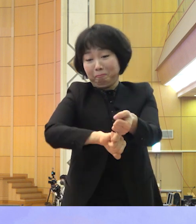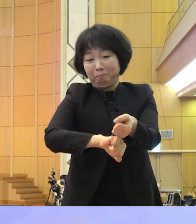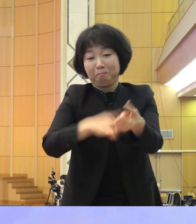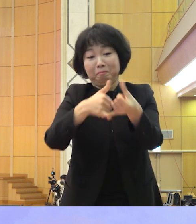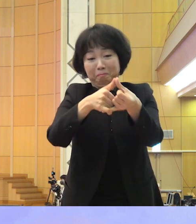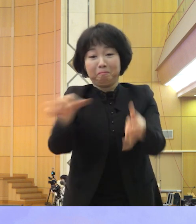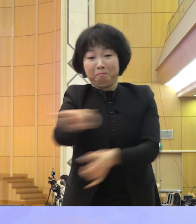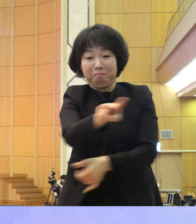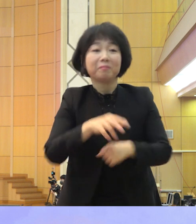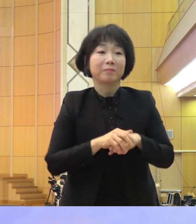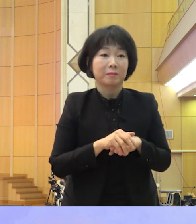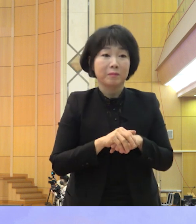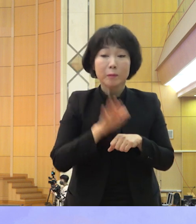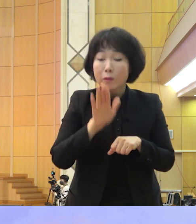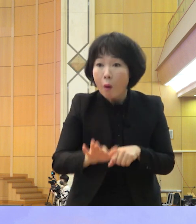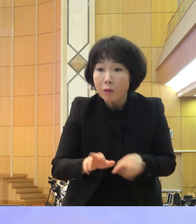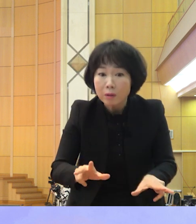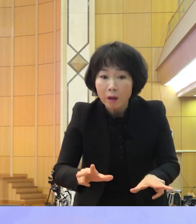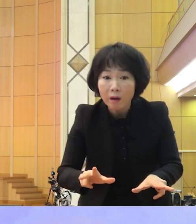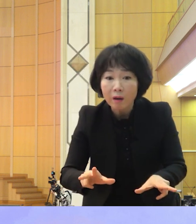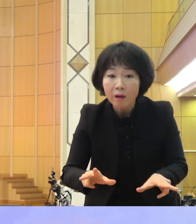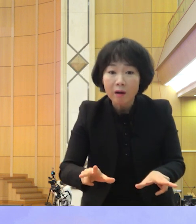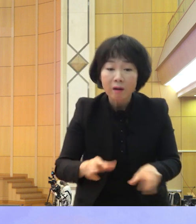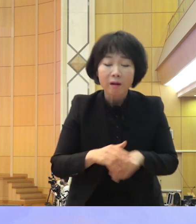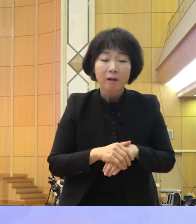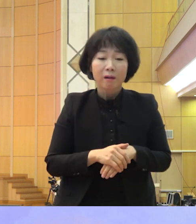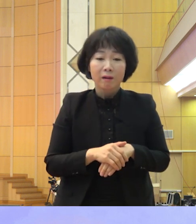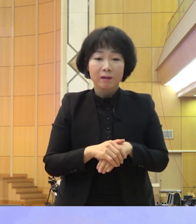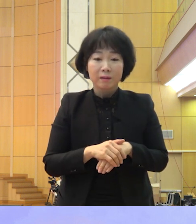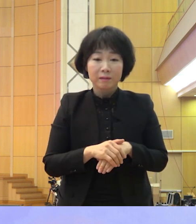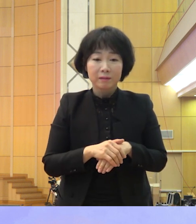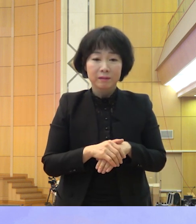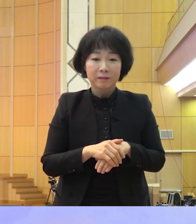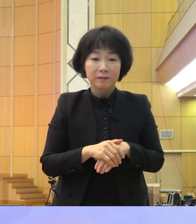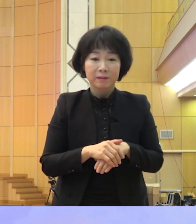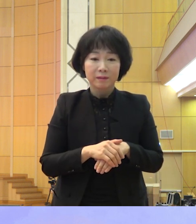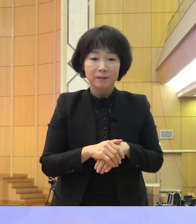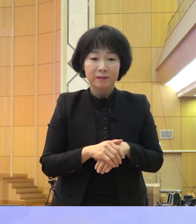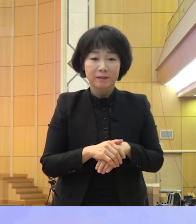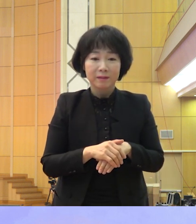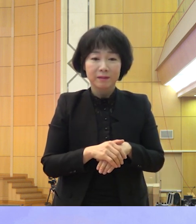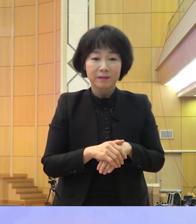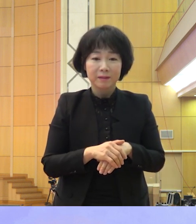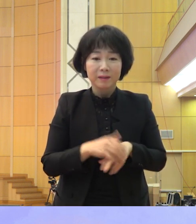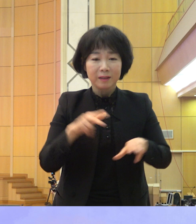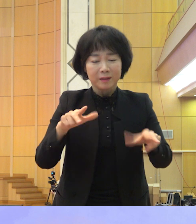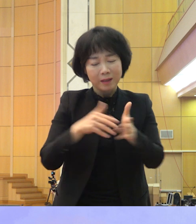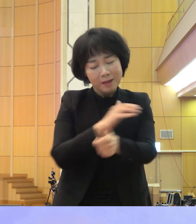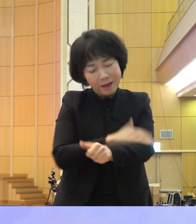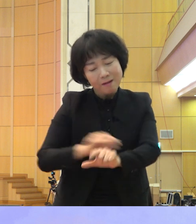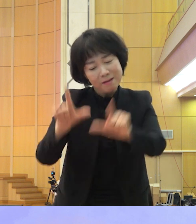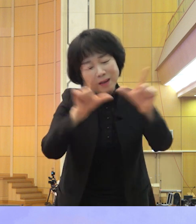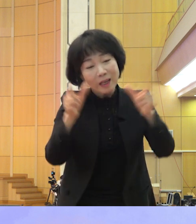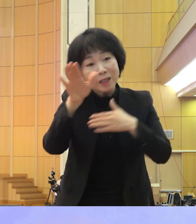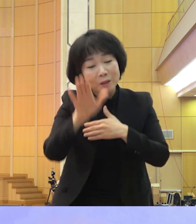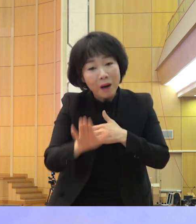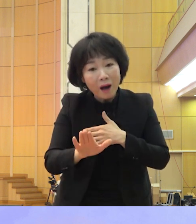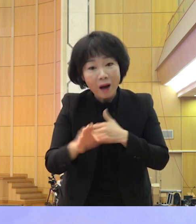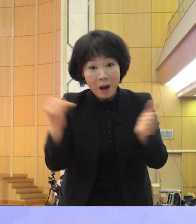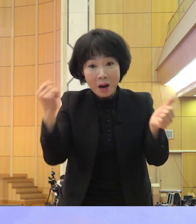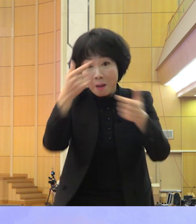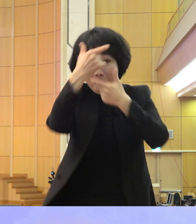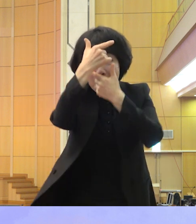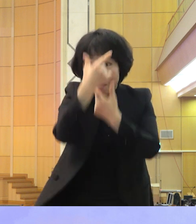그래서 이제 내가 약속을 했기 때문에 이제 지금까지 잘 살아왔지만